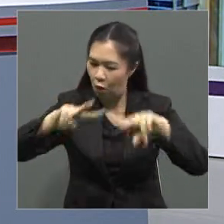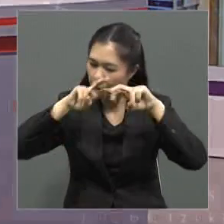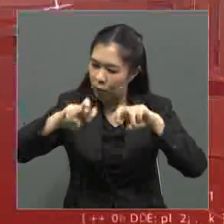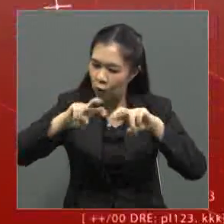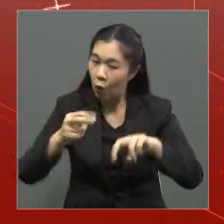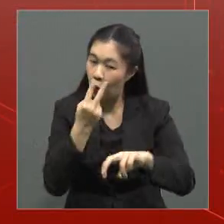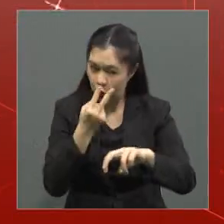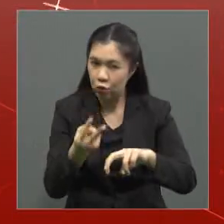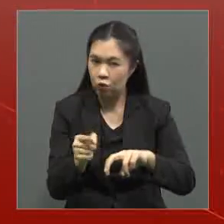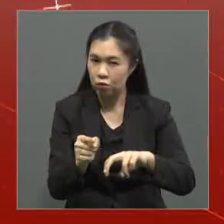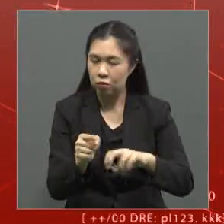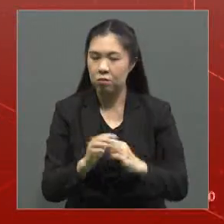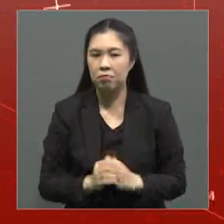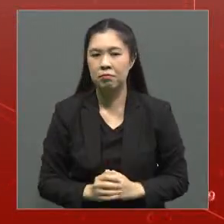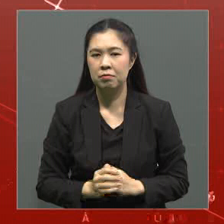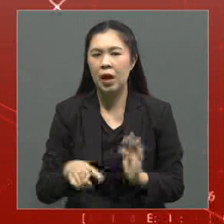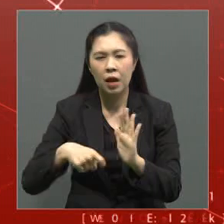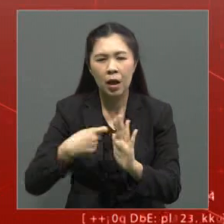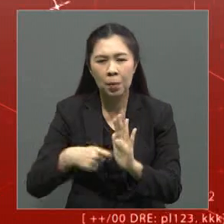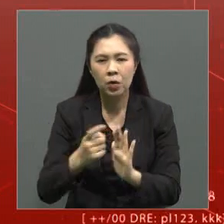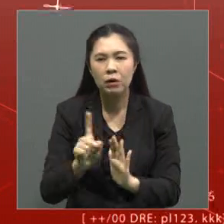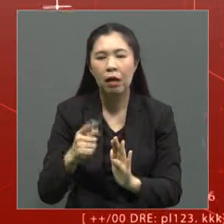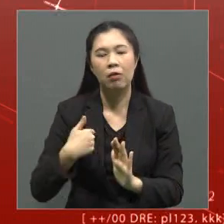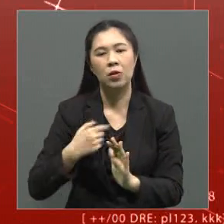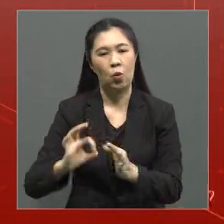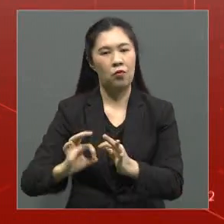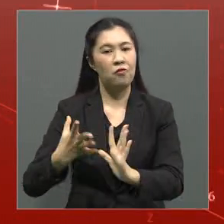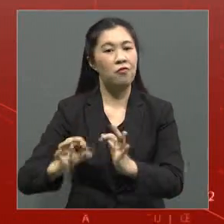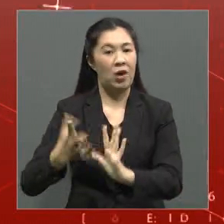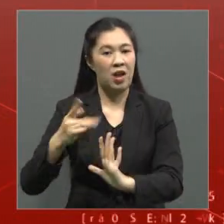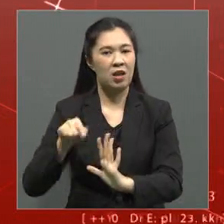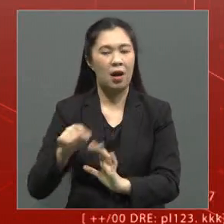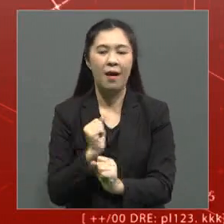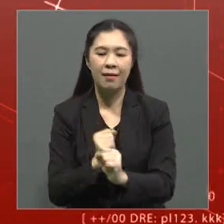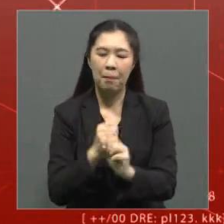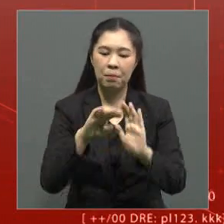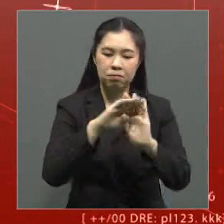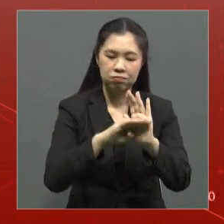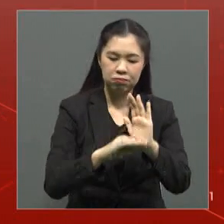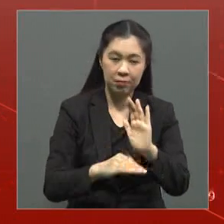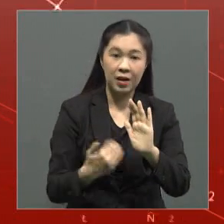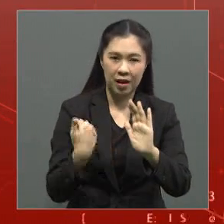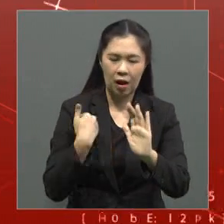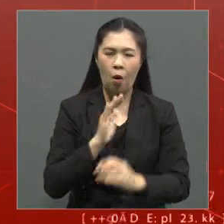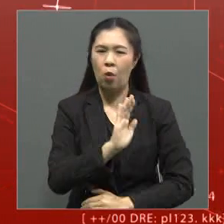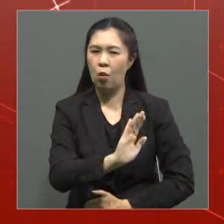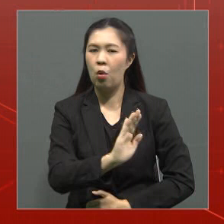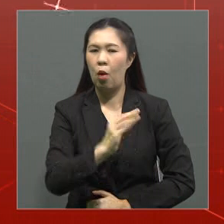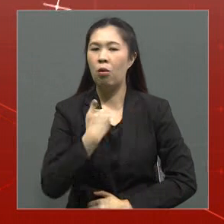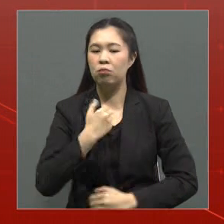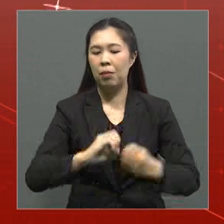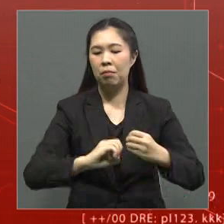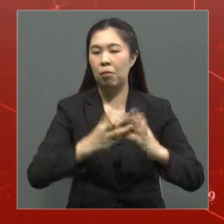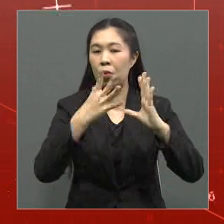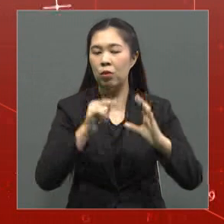ว่าน่าจะเกิดจากสะเก็ดไฟในขั้นตอนของการผลิตพลุดอกไม้ไฟครับก่อนที่มันจะลาม